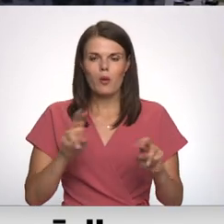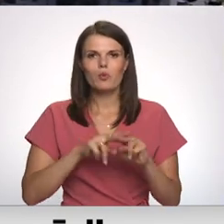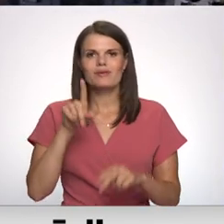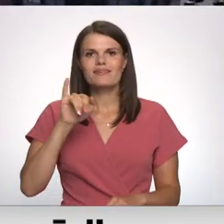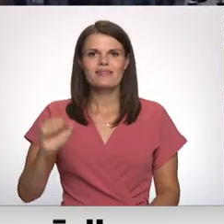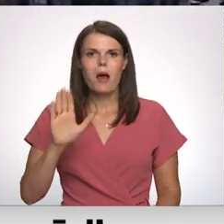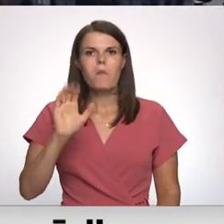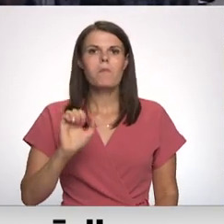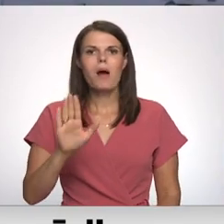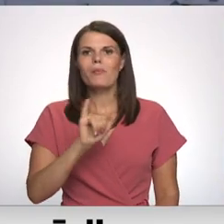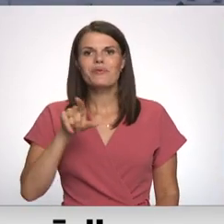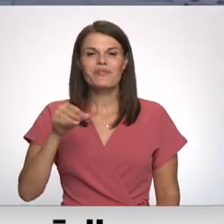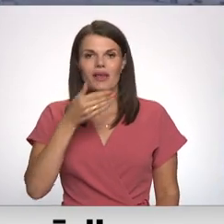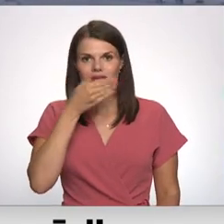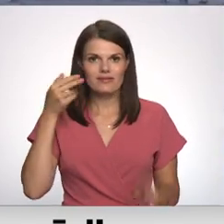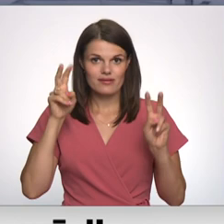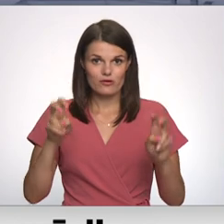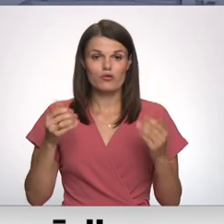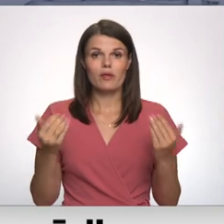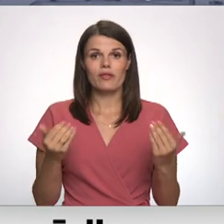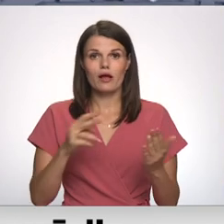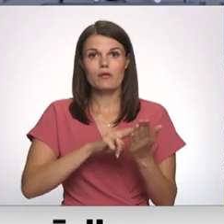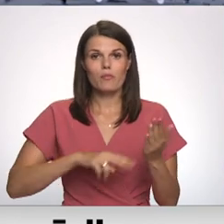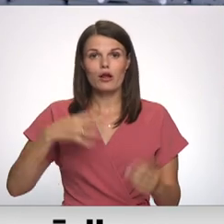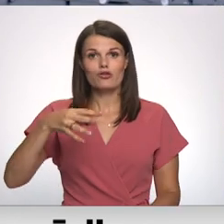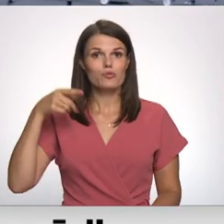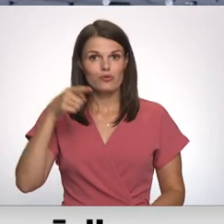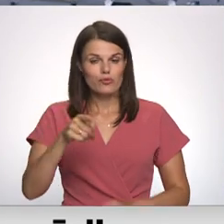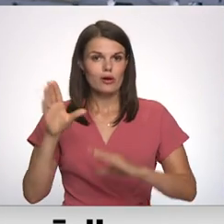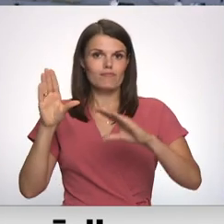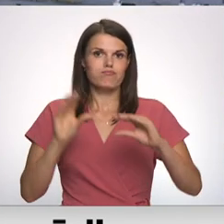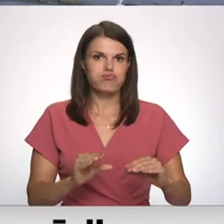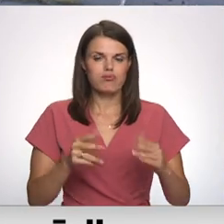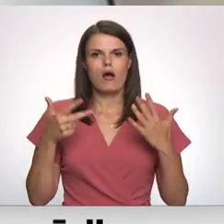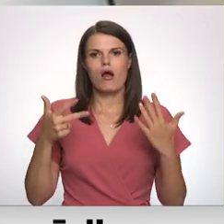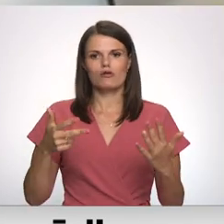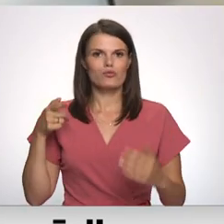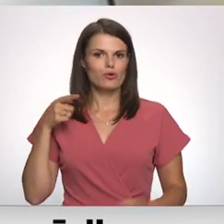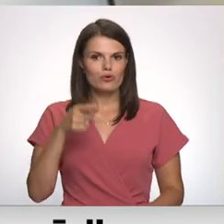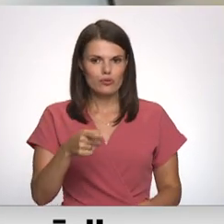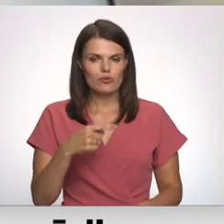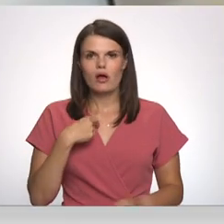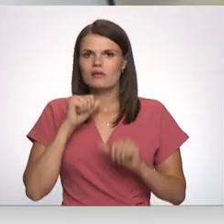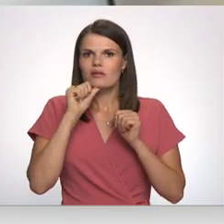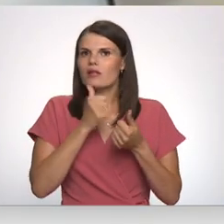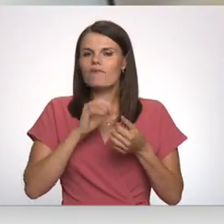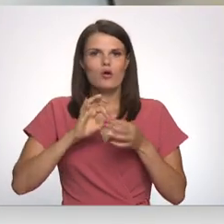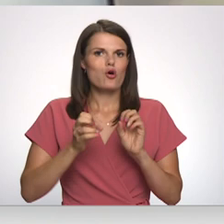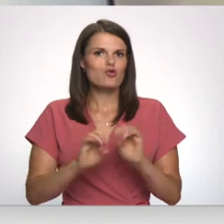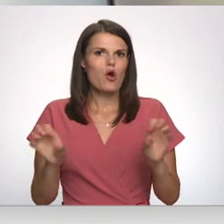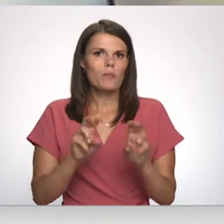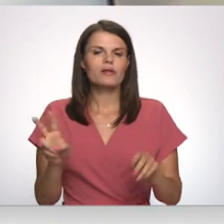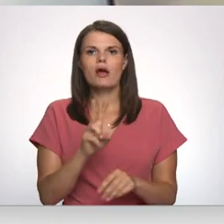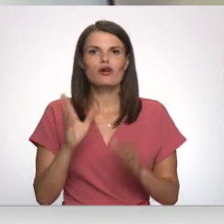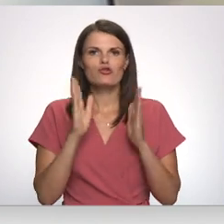Babītes siltums. Šobrīd parāds no 40 tūkstošiem ir samazināts uz 8 tūkstošiem. Nevaru komentēt, kas notiks šajā